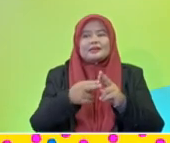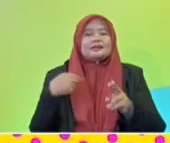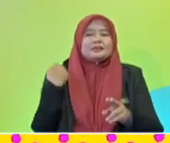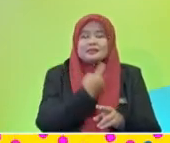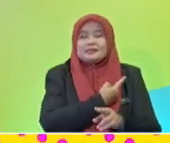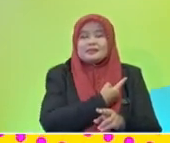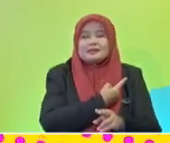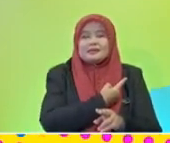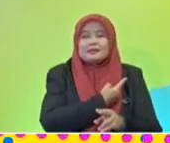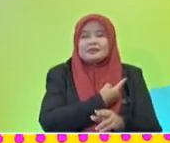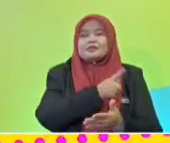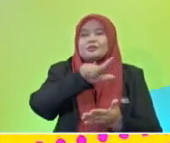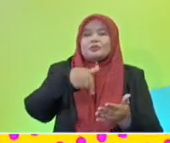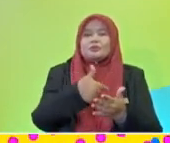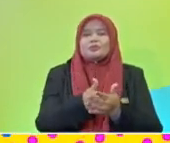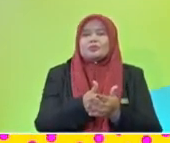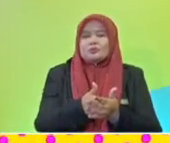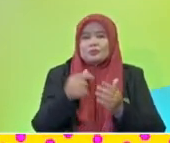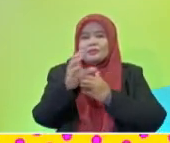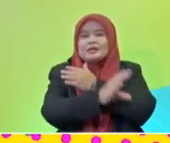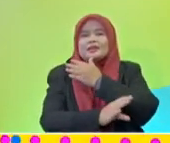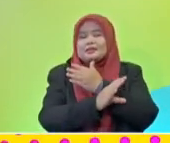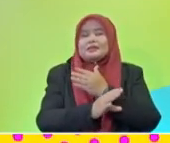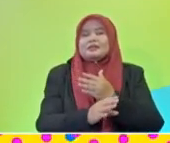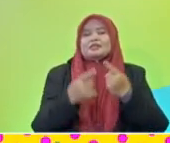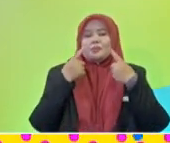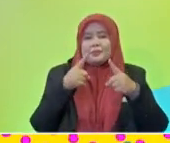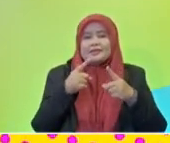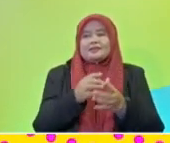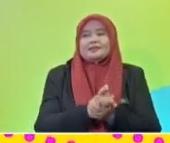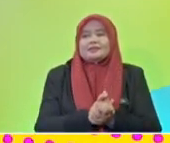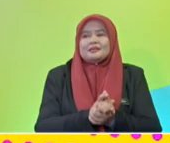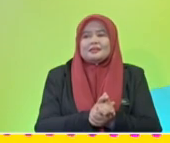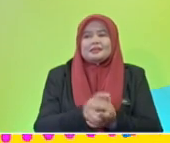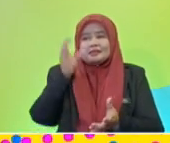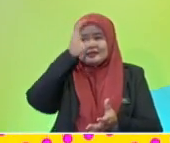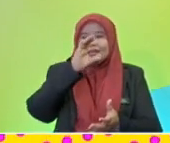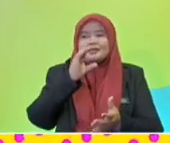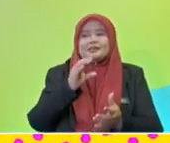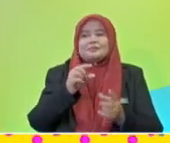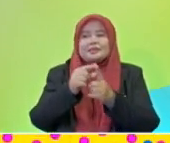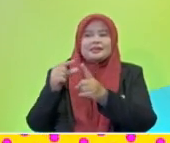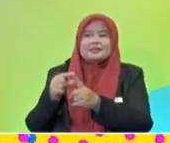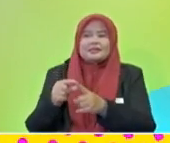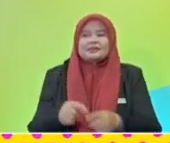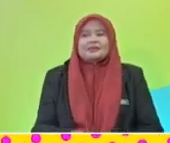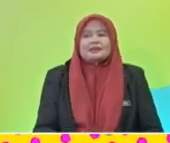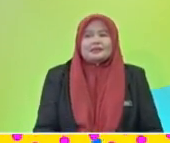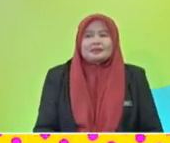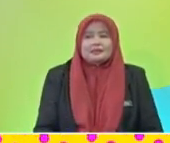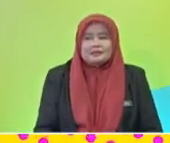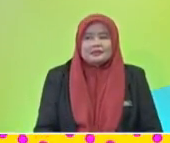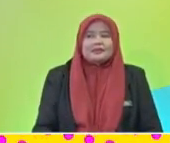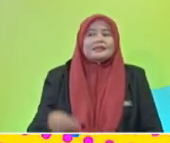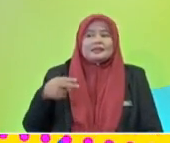kepada di seluruh negara jawapan adik-adik talian ini cari perkataan tak ada baca y sila